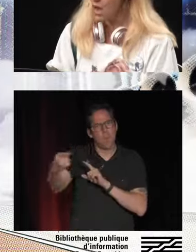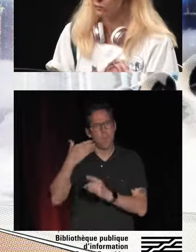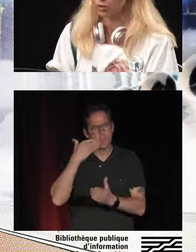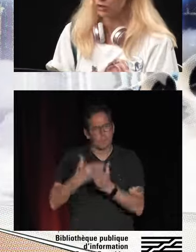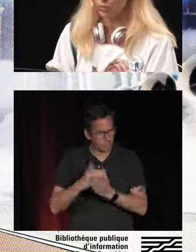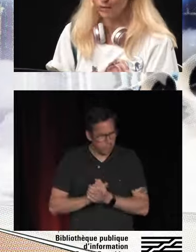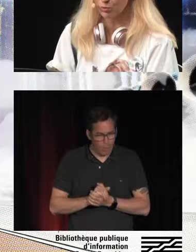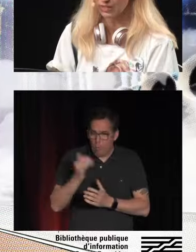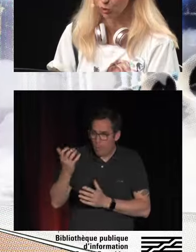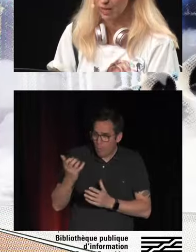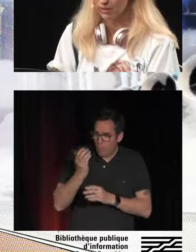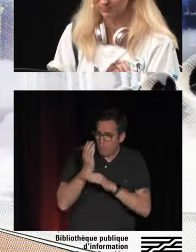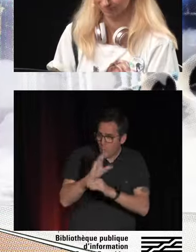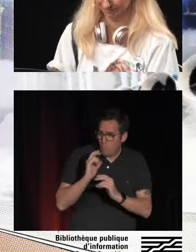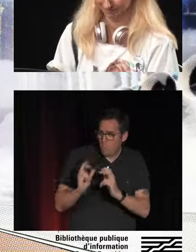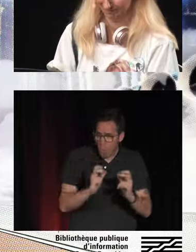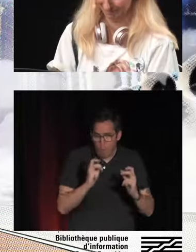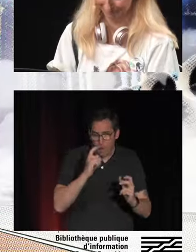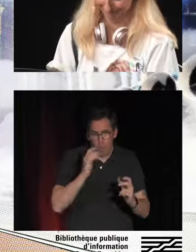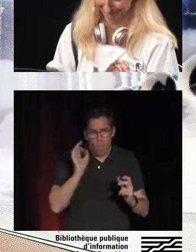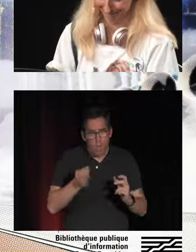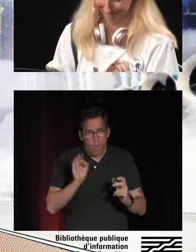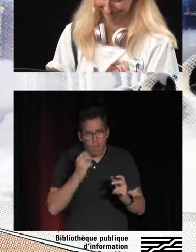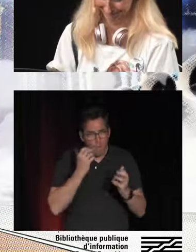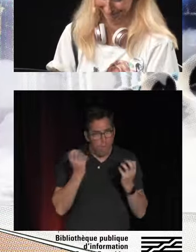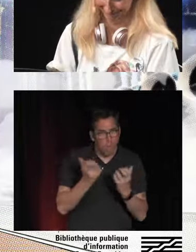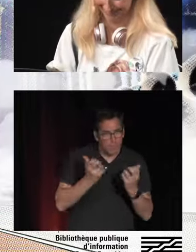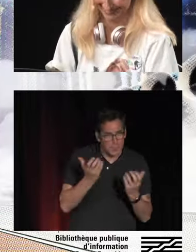me suis dit « Ouais, on va faire un chauffeur et tout, ça va être trop marrant !»